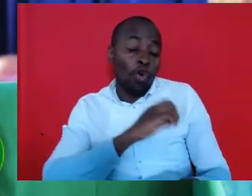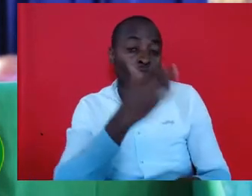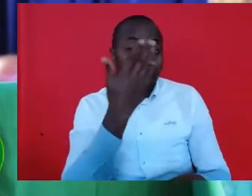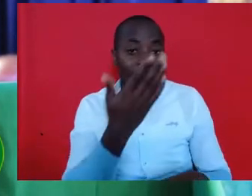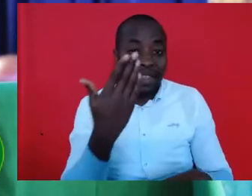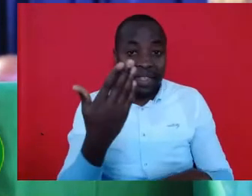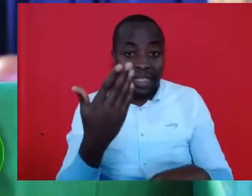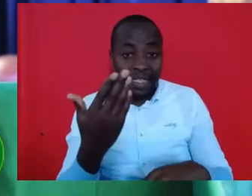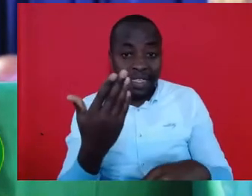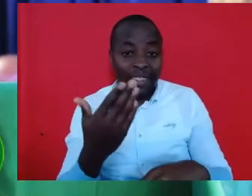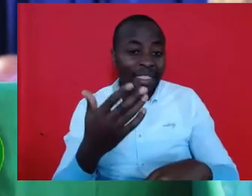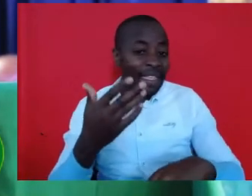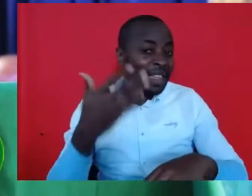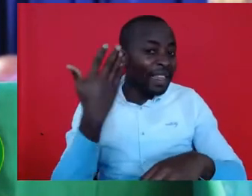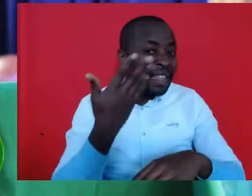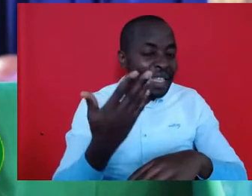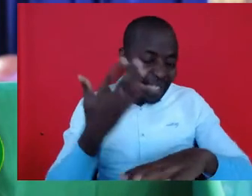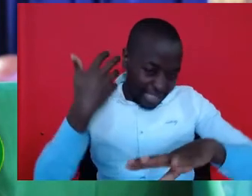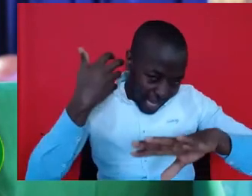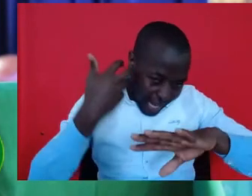uchumi ni mgumu,